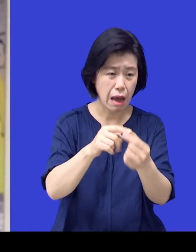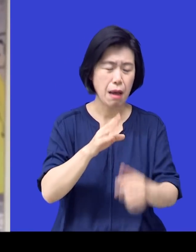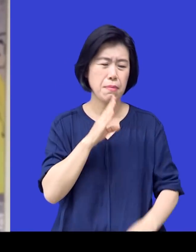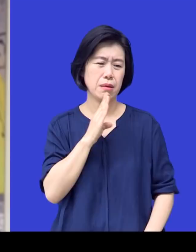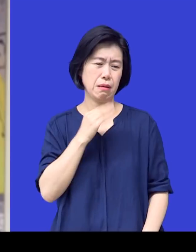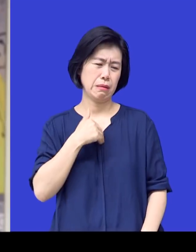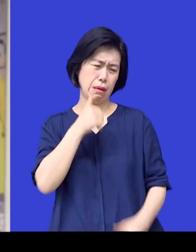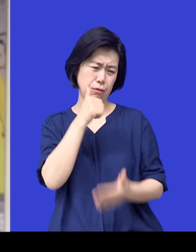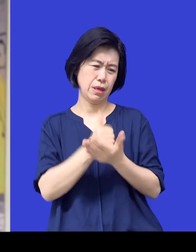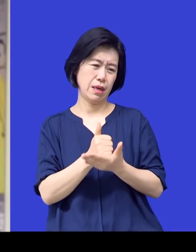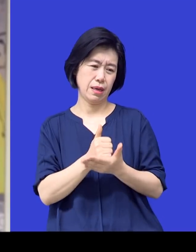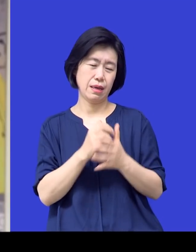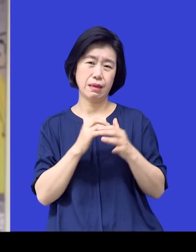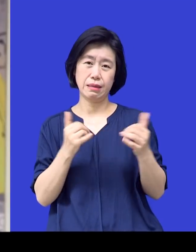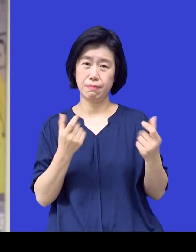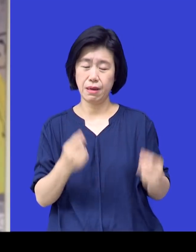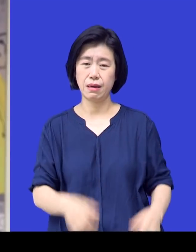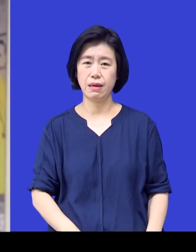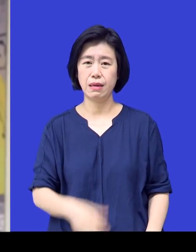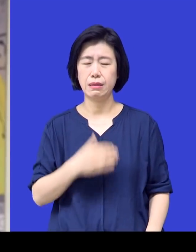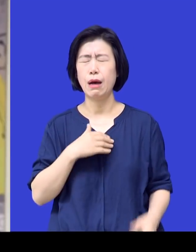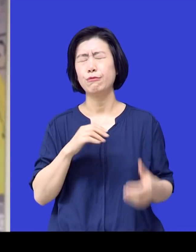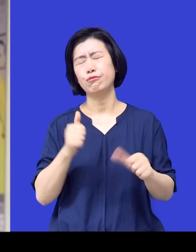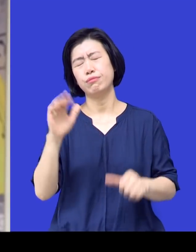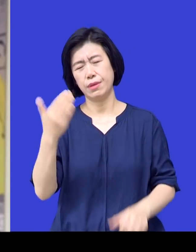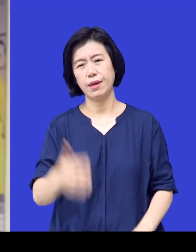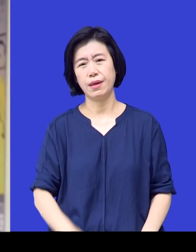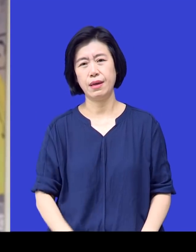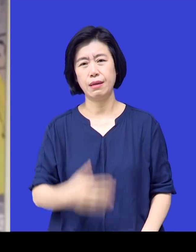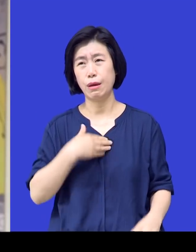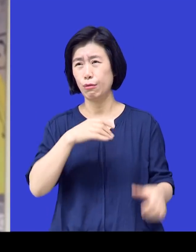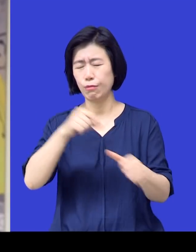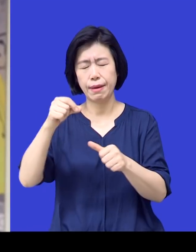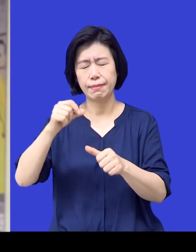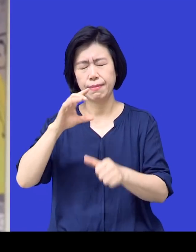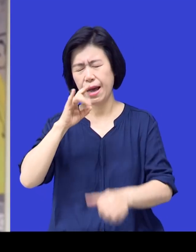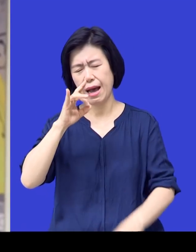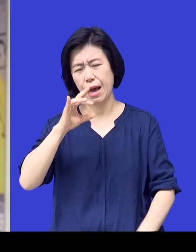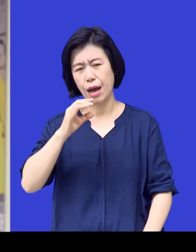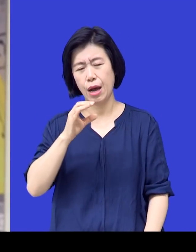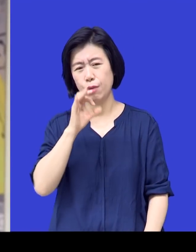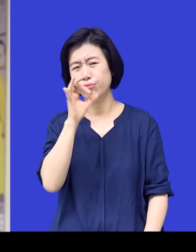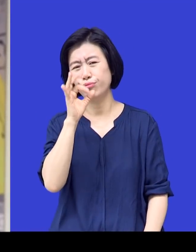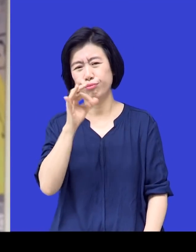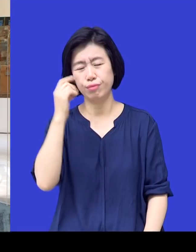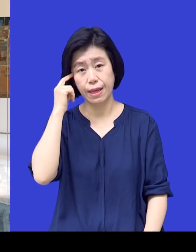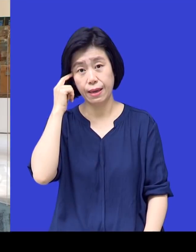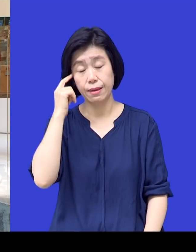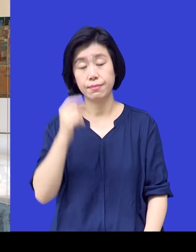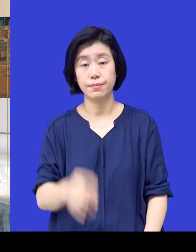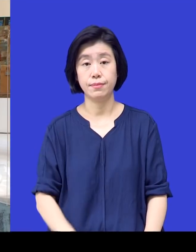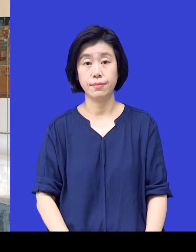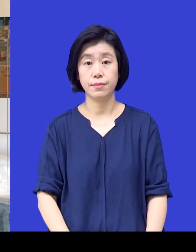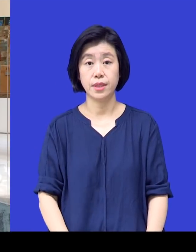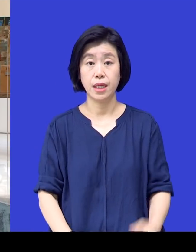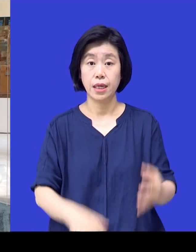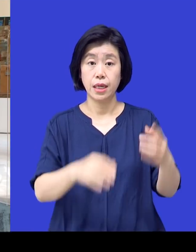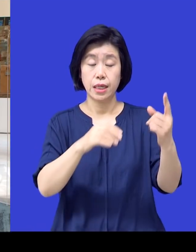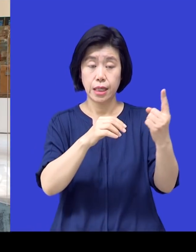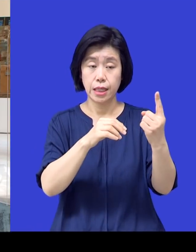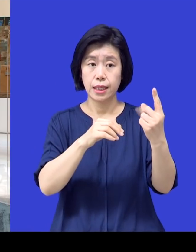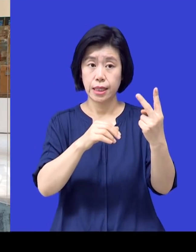막 그치 나는 죽을 수밖에 없어 나는 아마 구원이 안 될 거야 이러다가 나중에 4장에